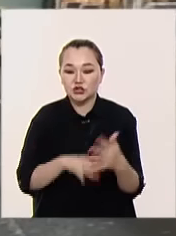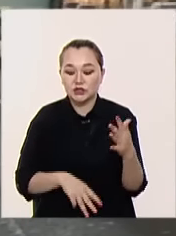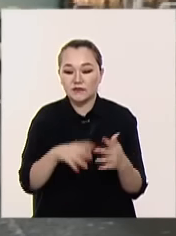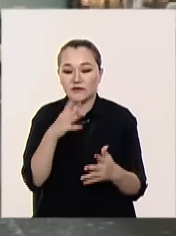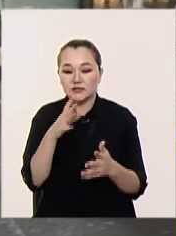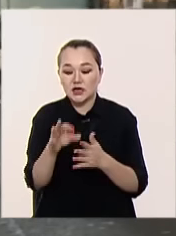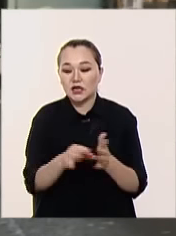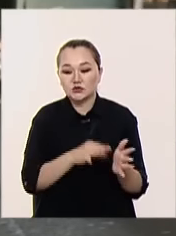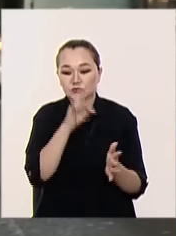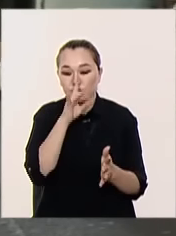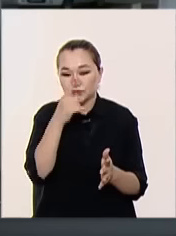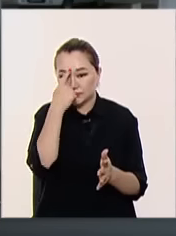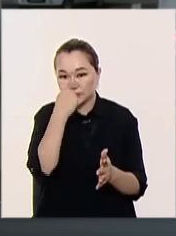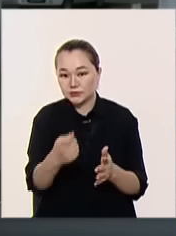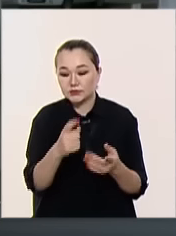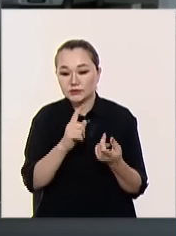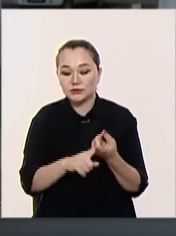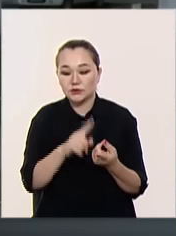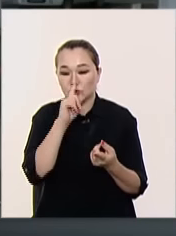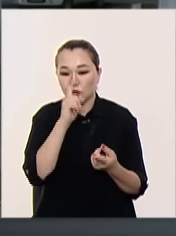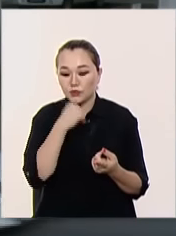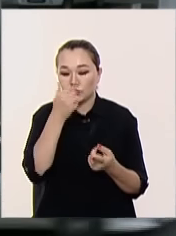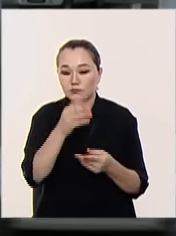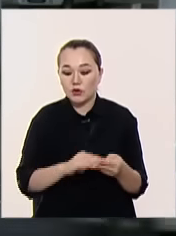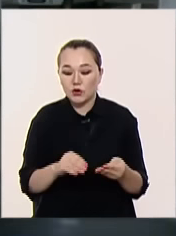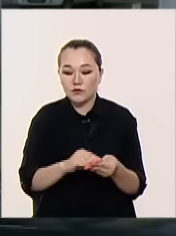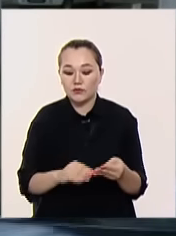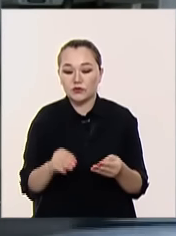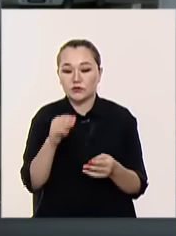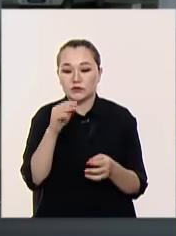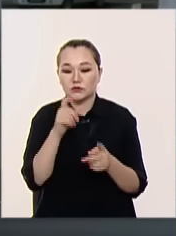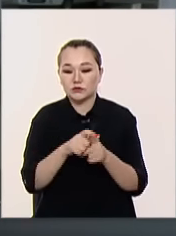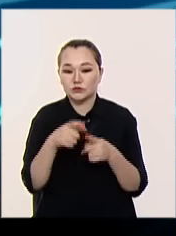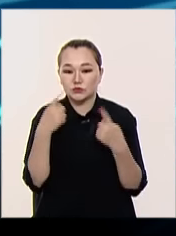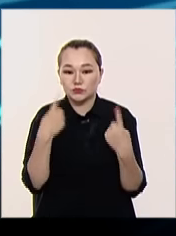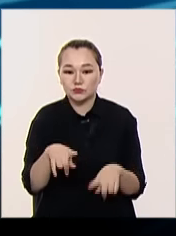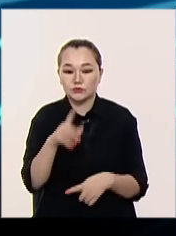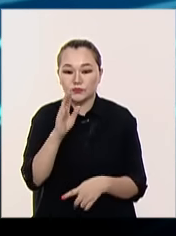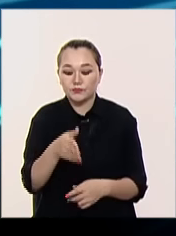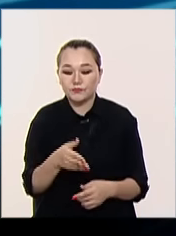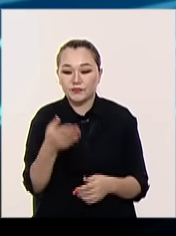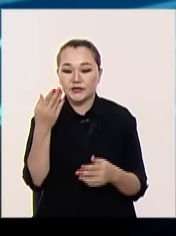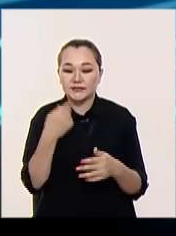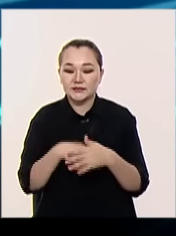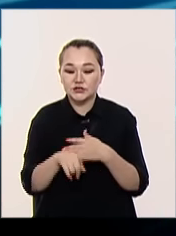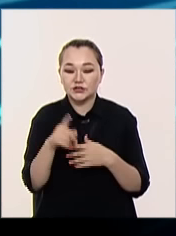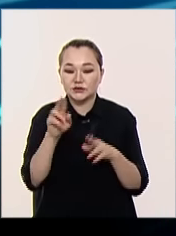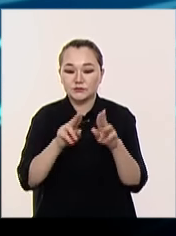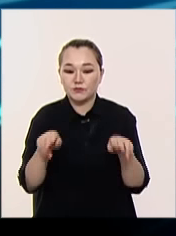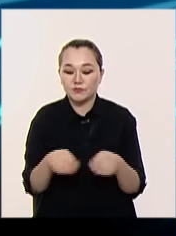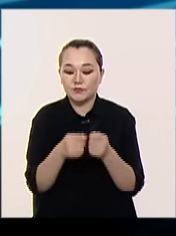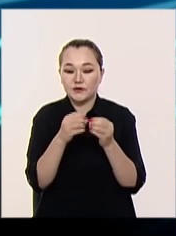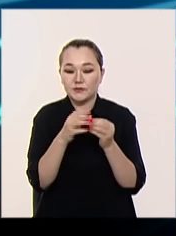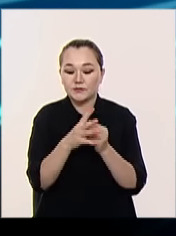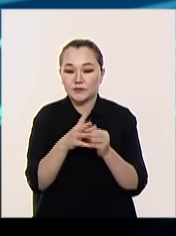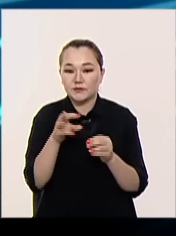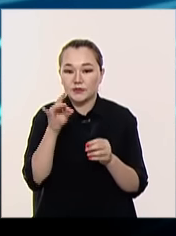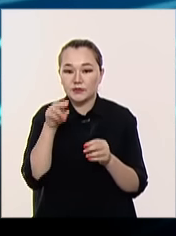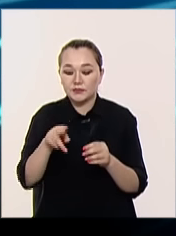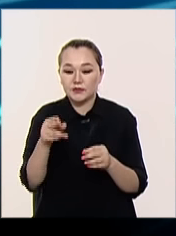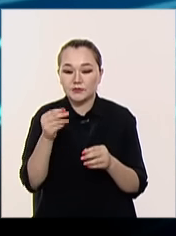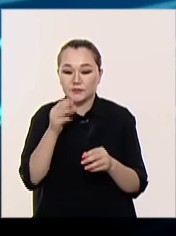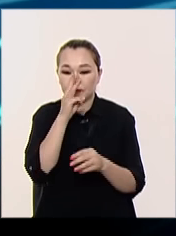салынбайды, алдымен ескерту беріледі. Егер 1 жыл ішінде қайталанса, сөз басқа. Яғни ережені бұзса 15 айлық есептік көрсеткіш